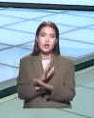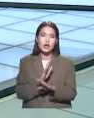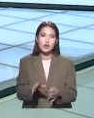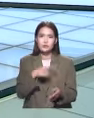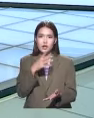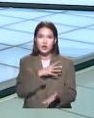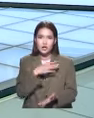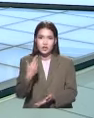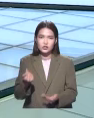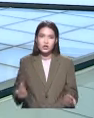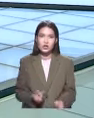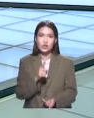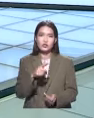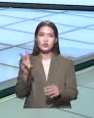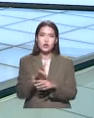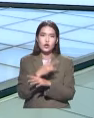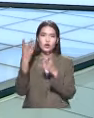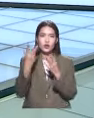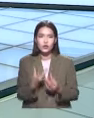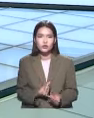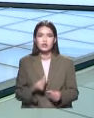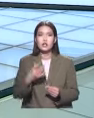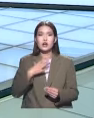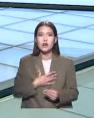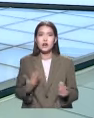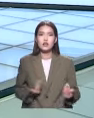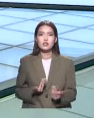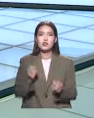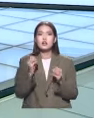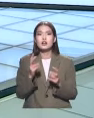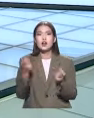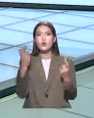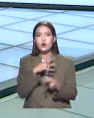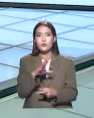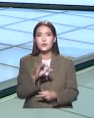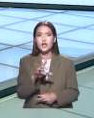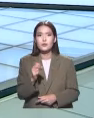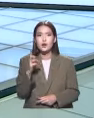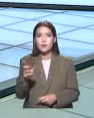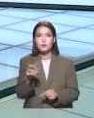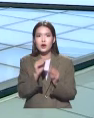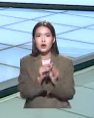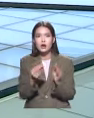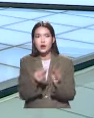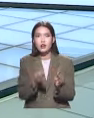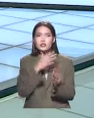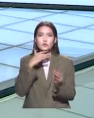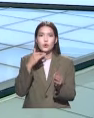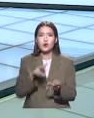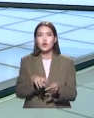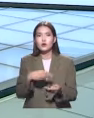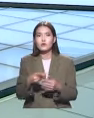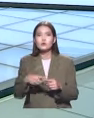жауаптылар. Ал тұрғындар күн мен түнді үреймен өткізіп жатқандарын айтады. Тілшіміз Дәрбек Бақытбек қабырғасы қақырап, іргетасы сөгіліп